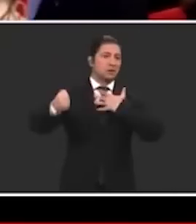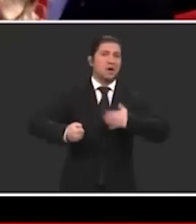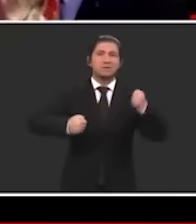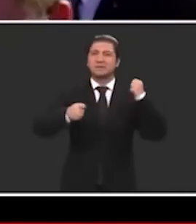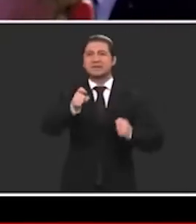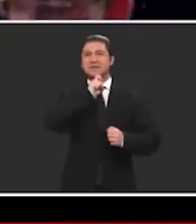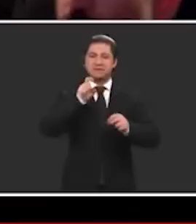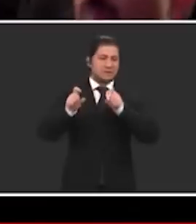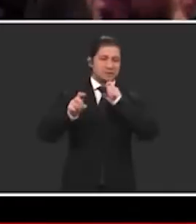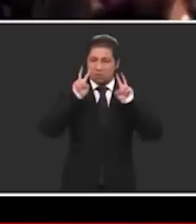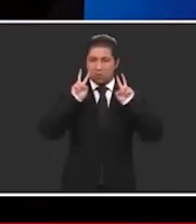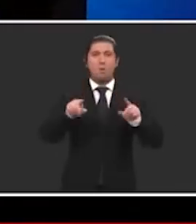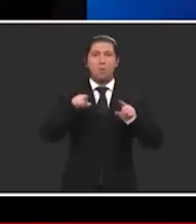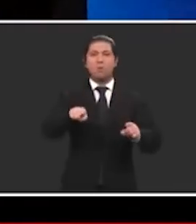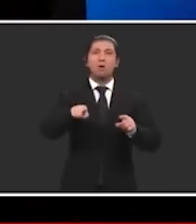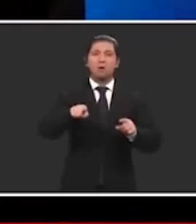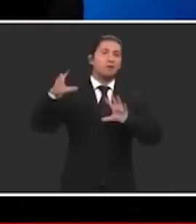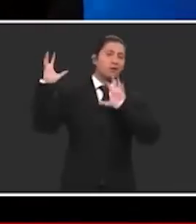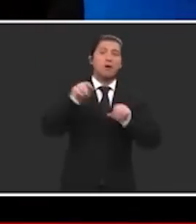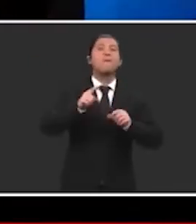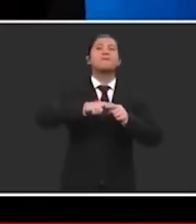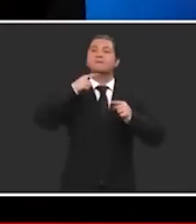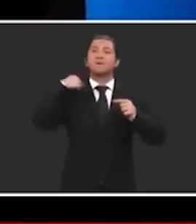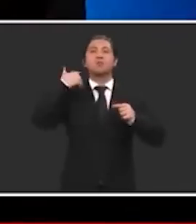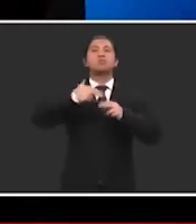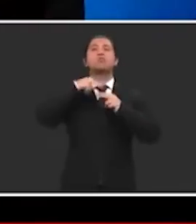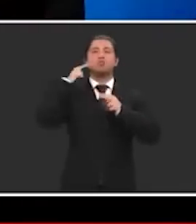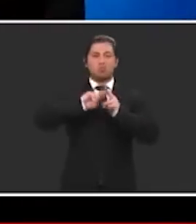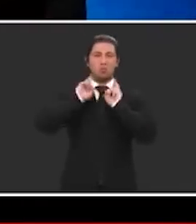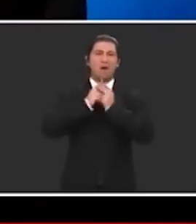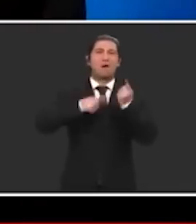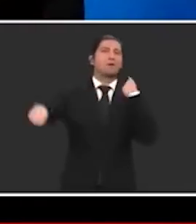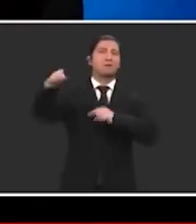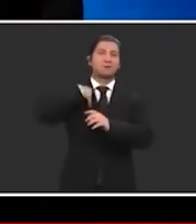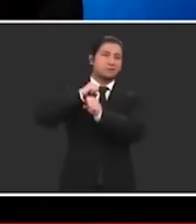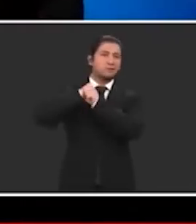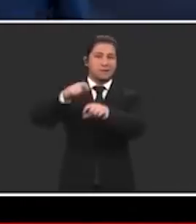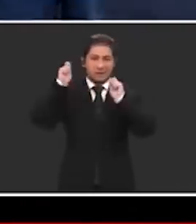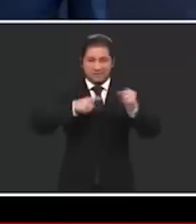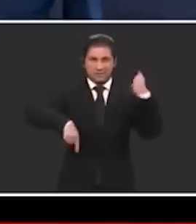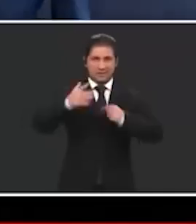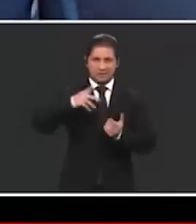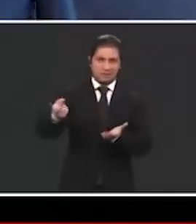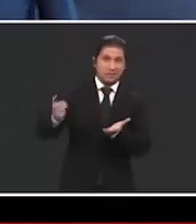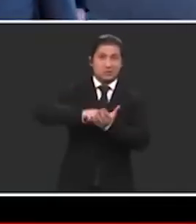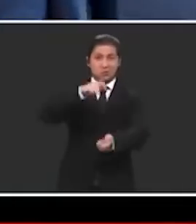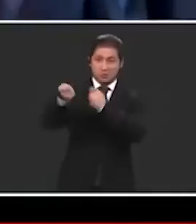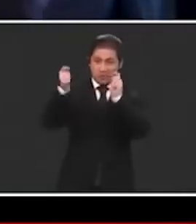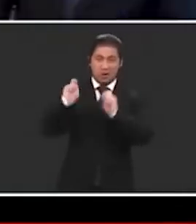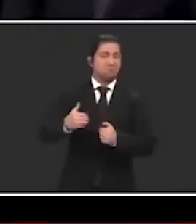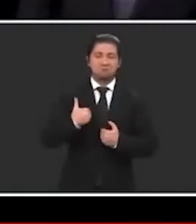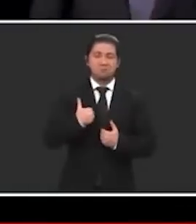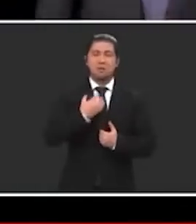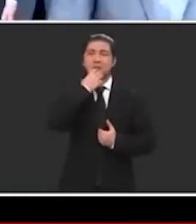için vesayeti farklı görünümler altında diriltme girişimlerine karşı daima